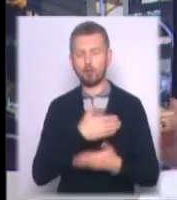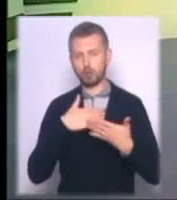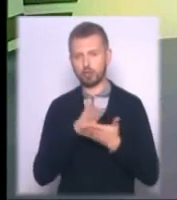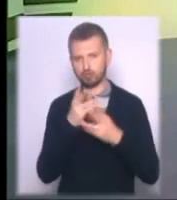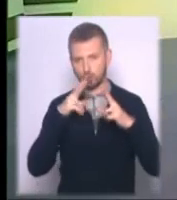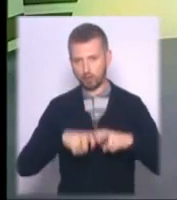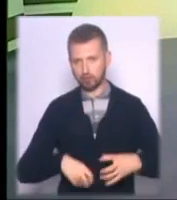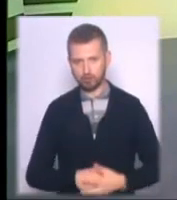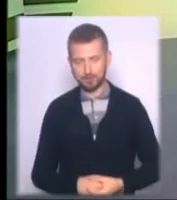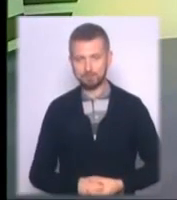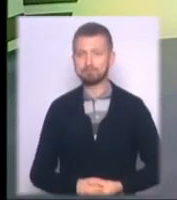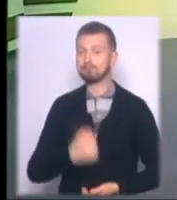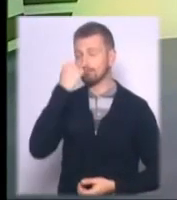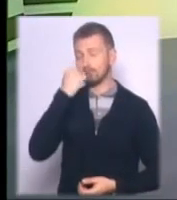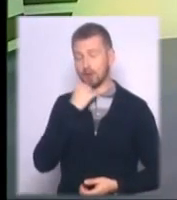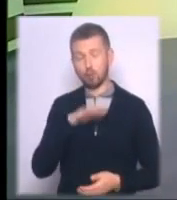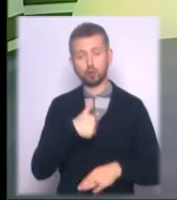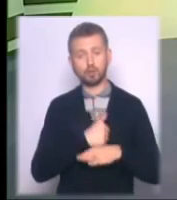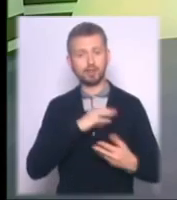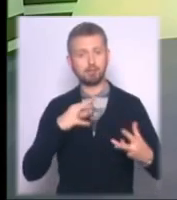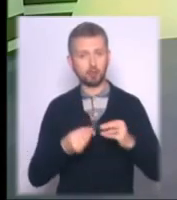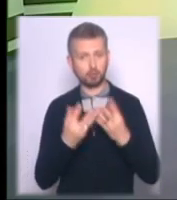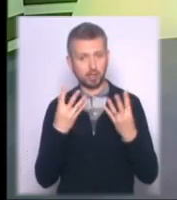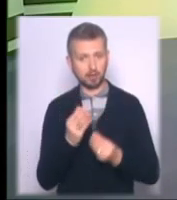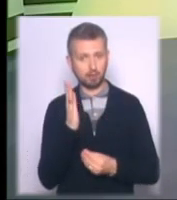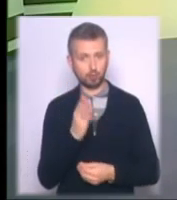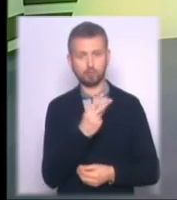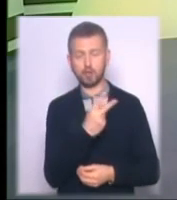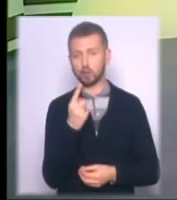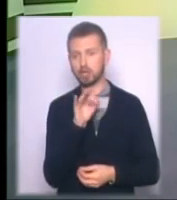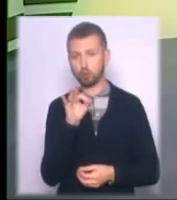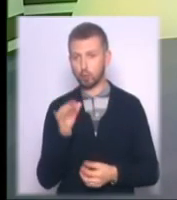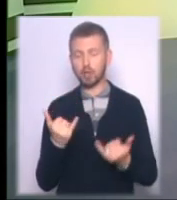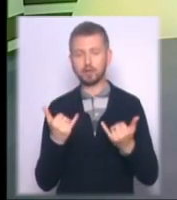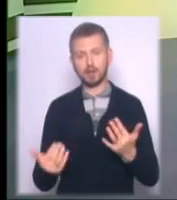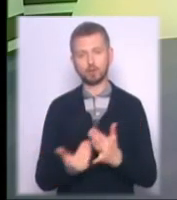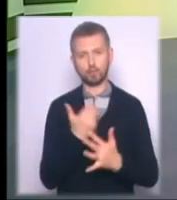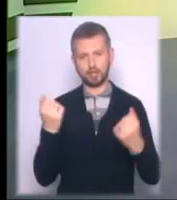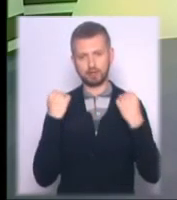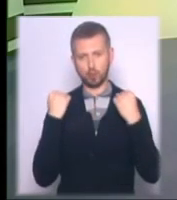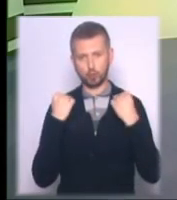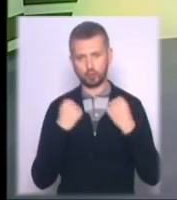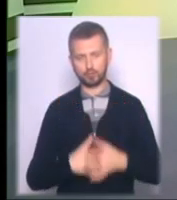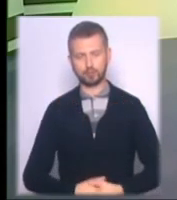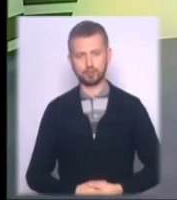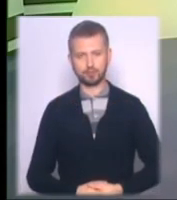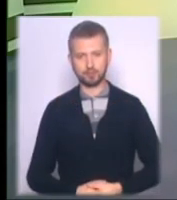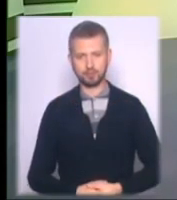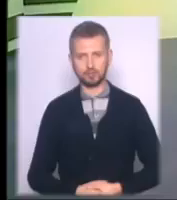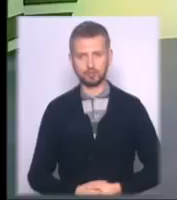Колего. Дякую. Основні підсумки дня журналісти СТН підіб'ють о 21-й годині, а зараз ефір продовжить Євгенія Золотоверха з новинами